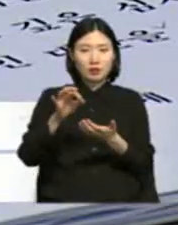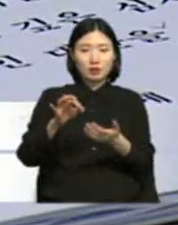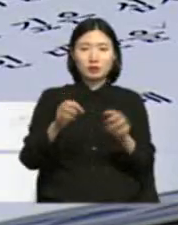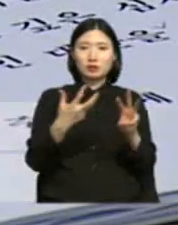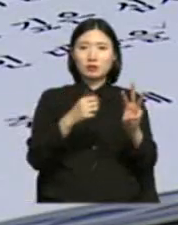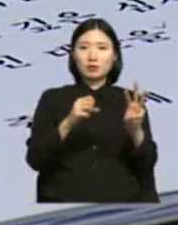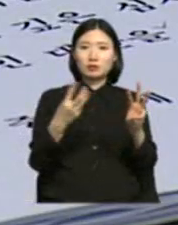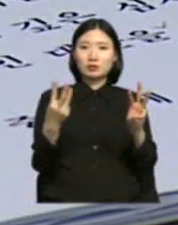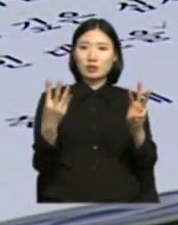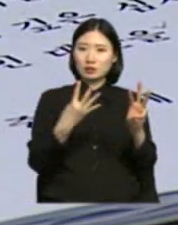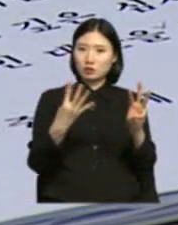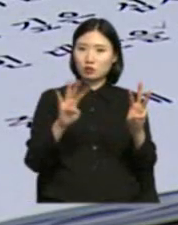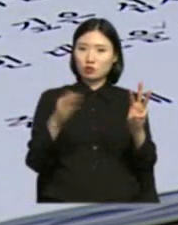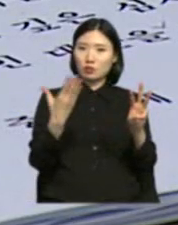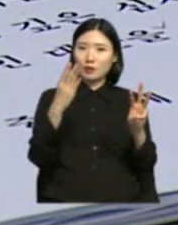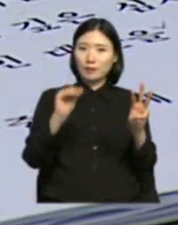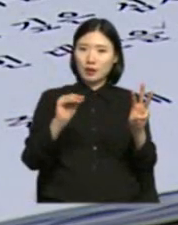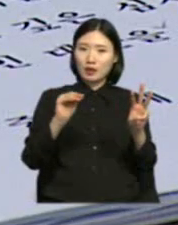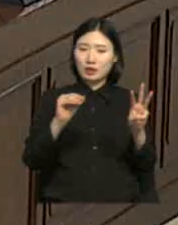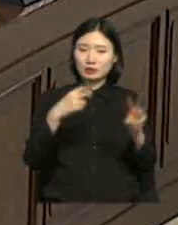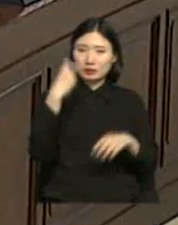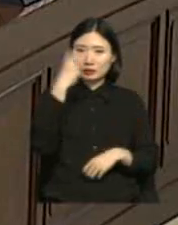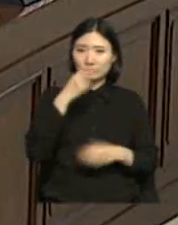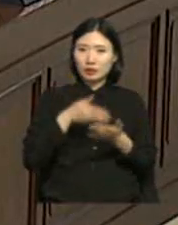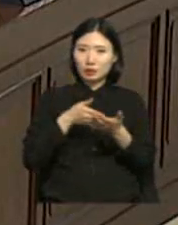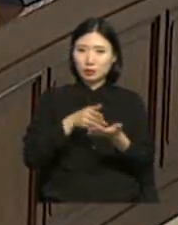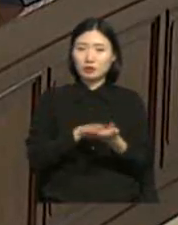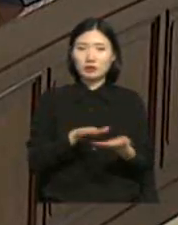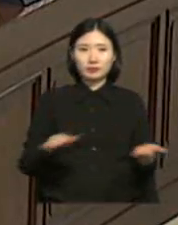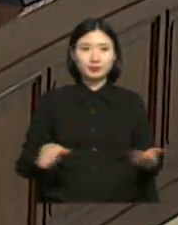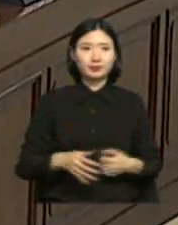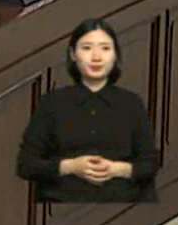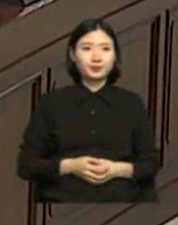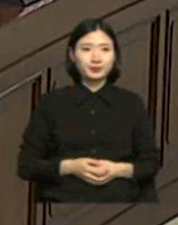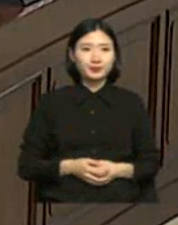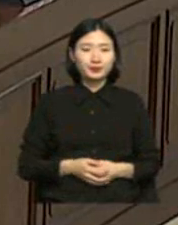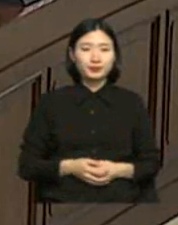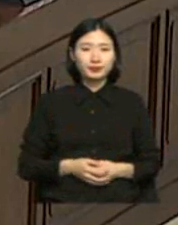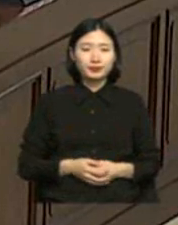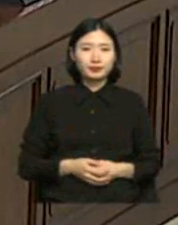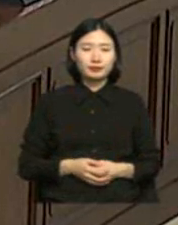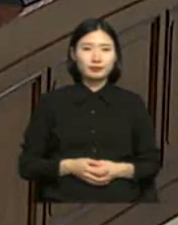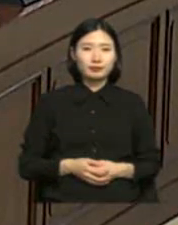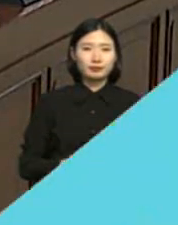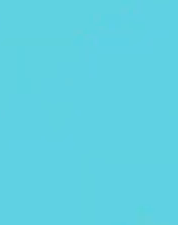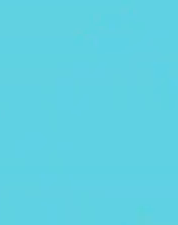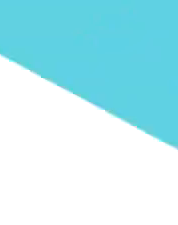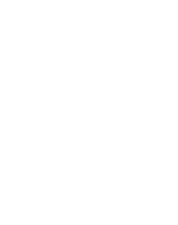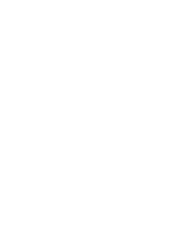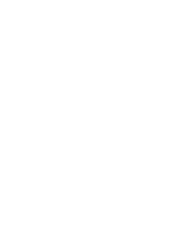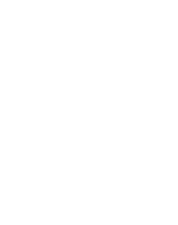3억 4천 9백만 원을 심의 요청했습니다. 딜라이브 서울경기 케이블TV 지역부입니다.